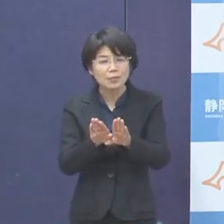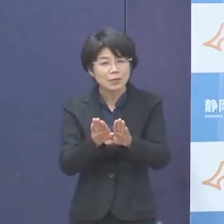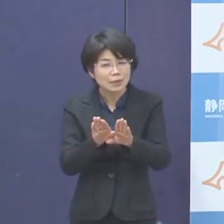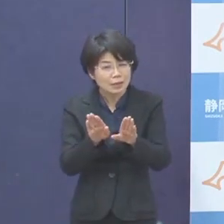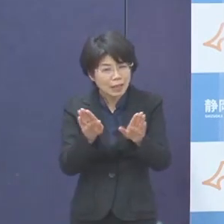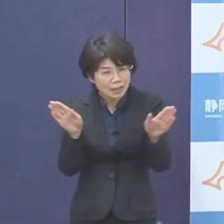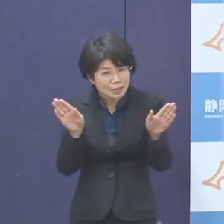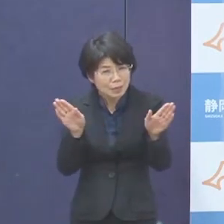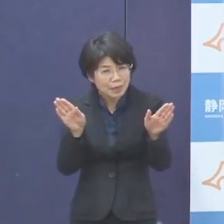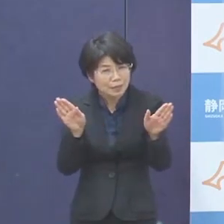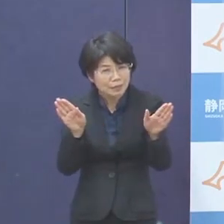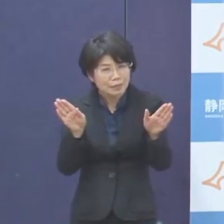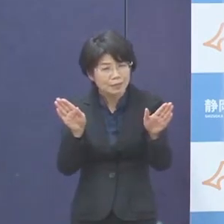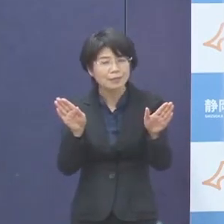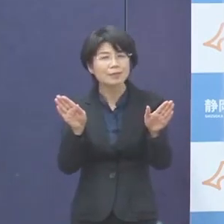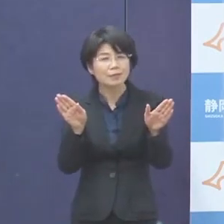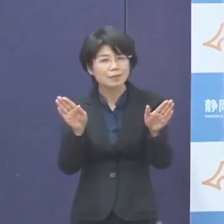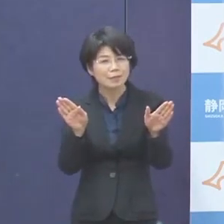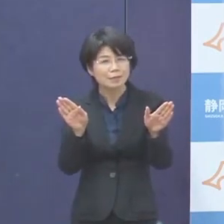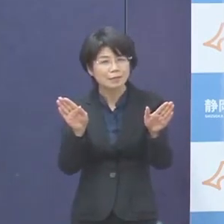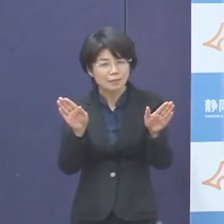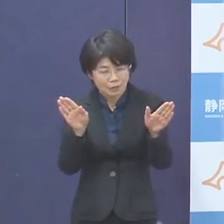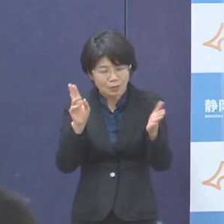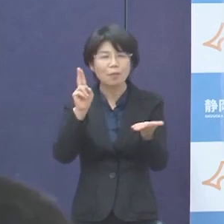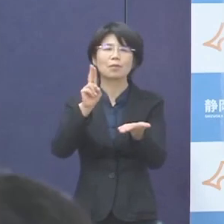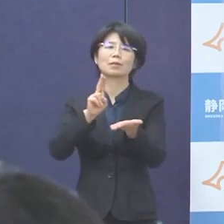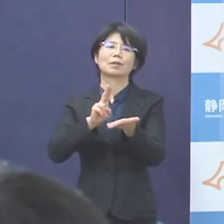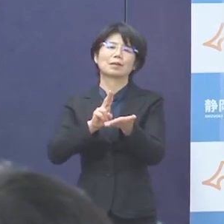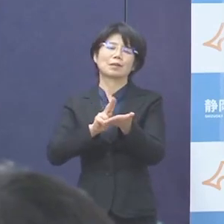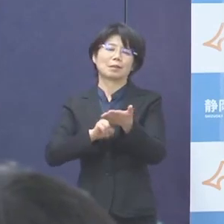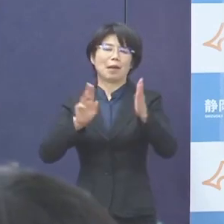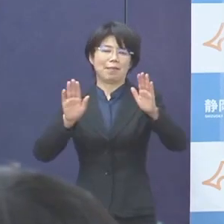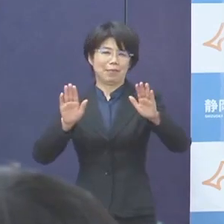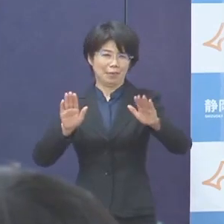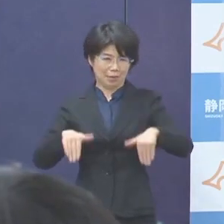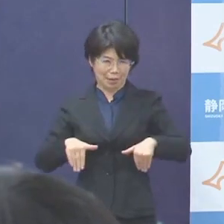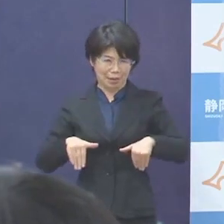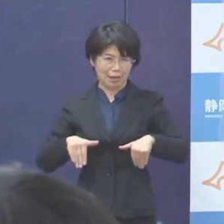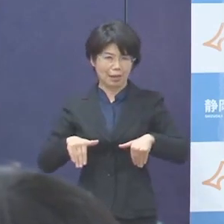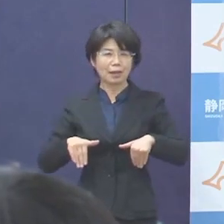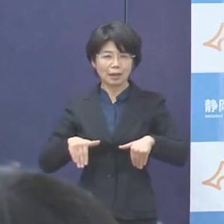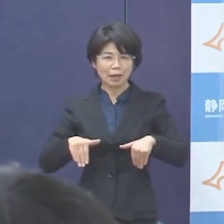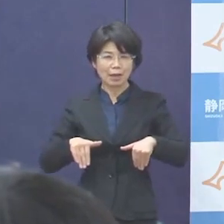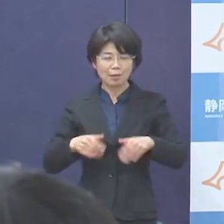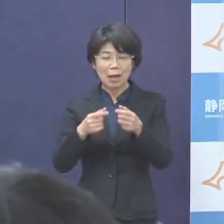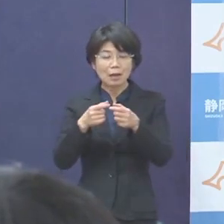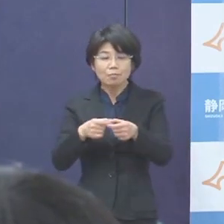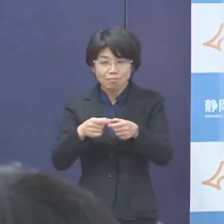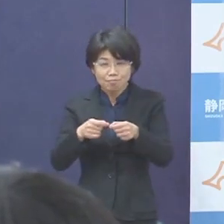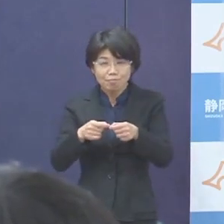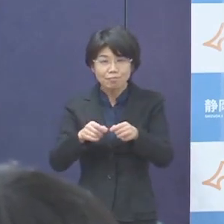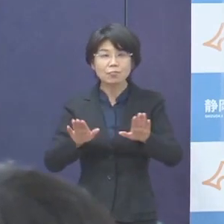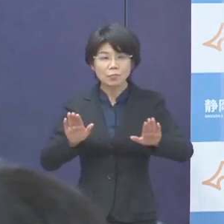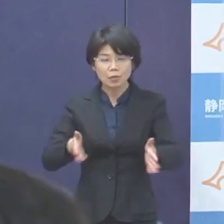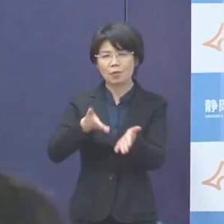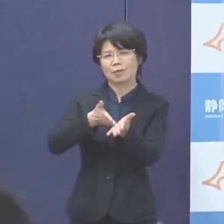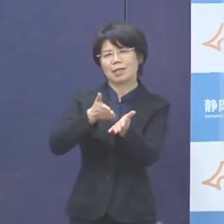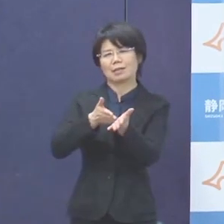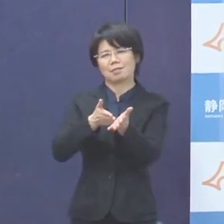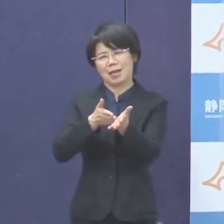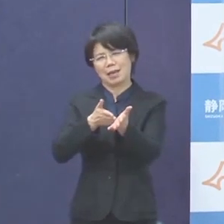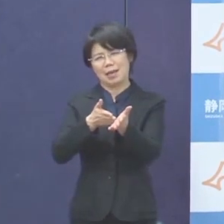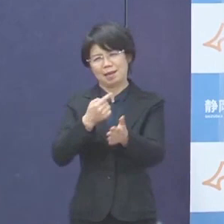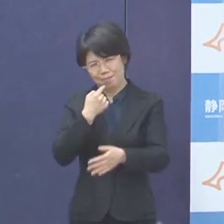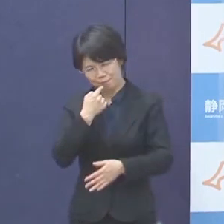ートさせるということになりましたので、今日はその詳細について申し上げたい